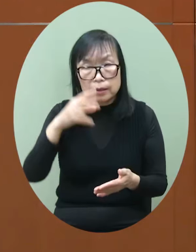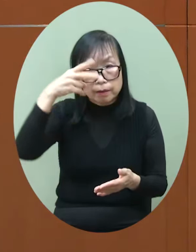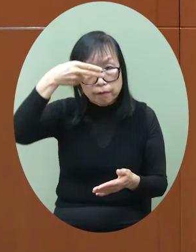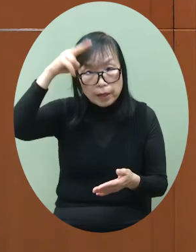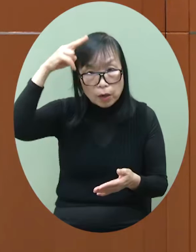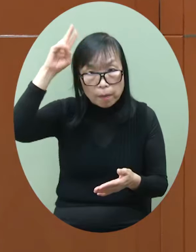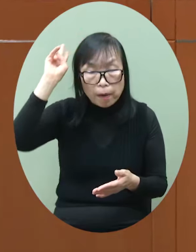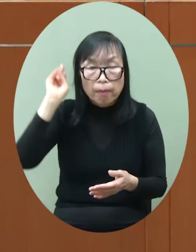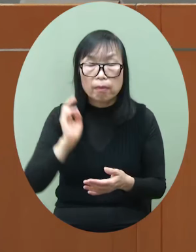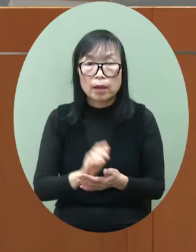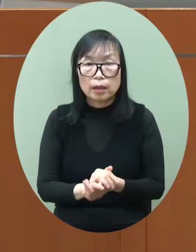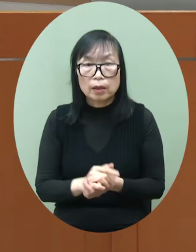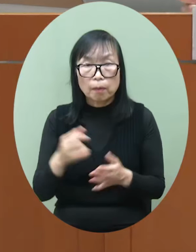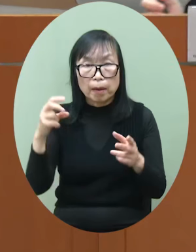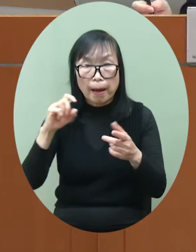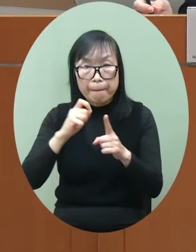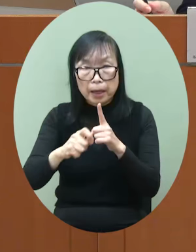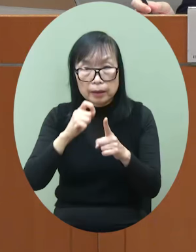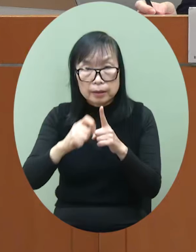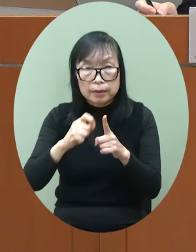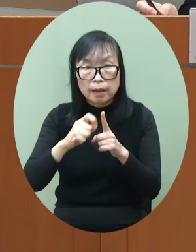和巴基斯坦